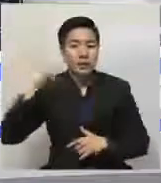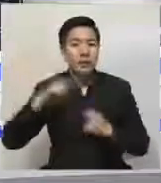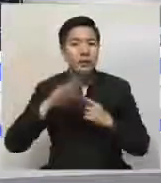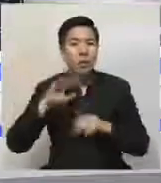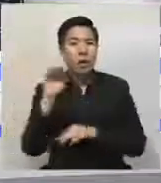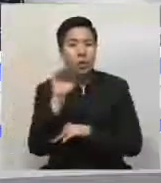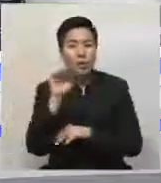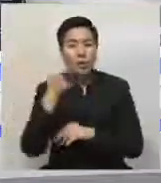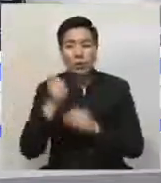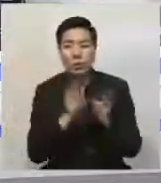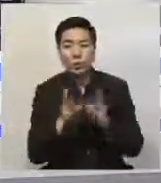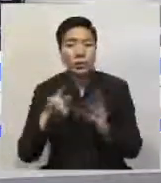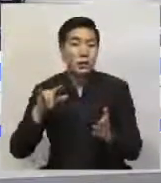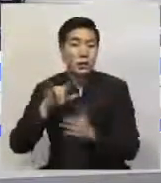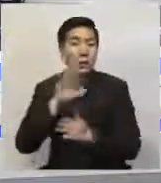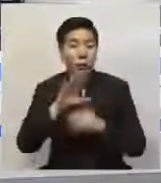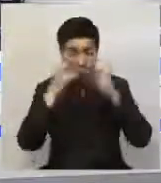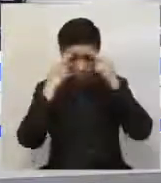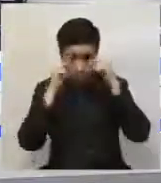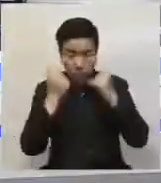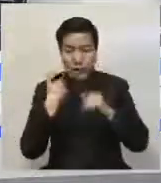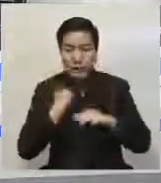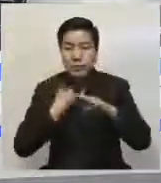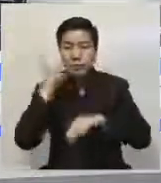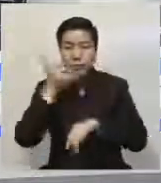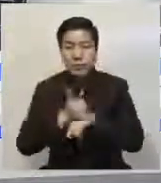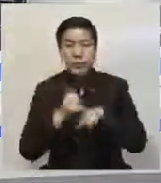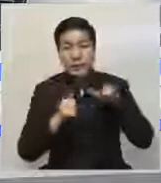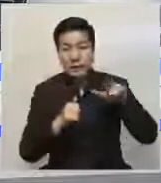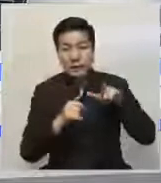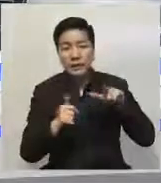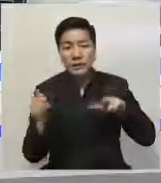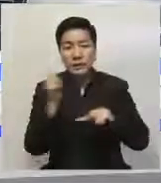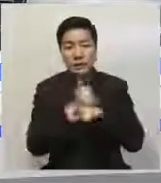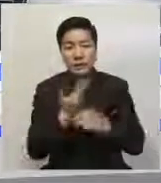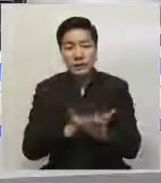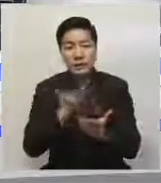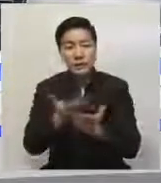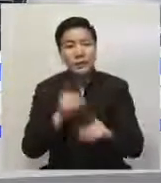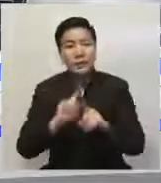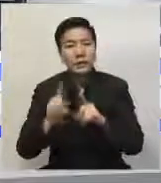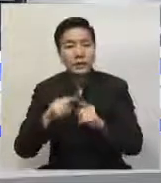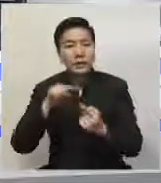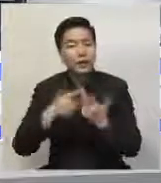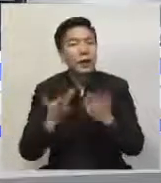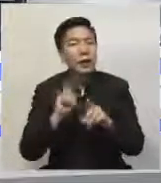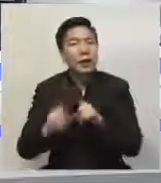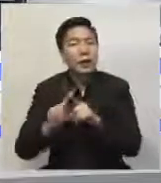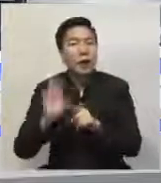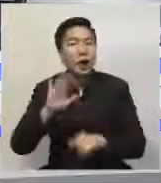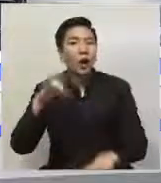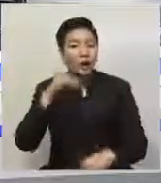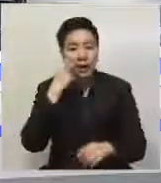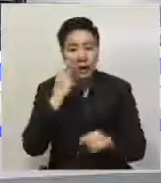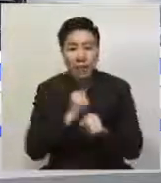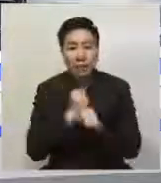นามบินสุวรรณภูมิเนี่ยวิธีการเดินทางของนายกรัฐมนตรีไปก็คือขึ้นเครื่องบินแล้วก็ไปซื้อแพ็กเกจที่สนามบินสุวรรณภูมิ